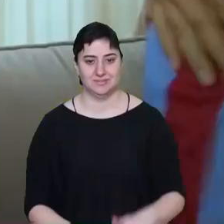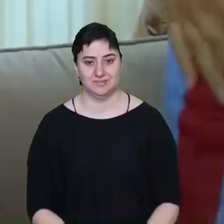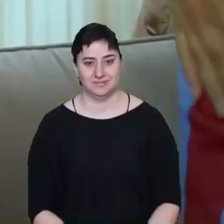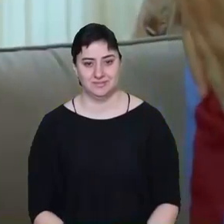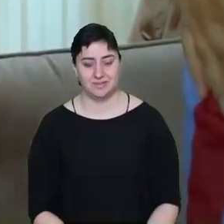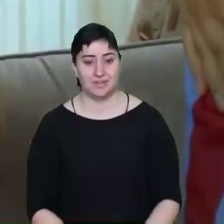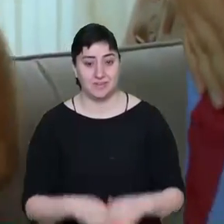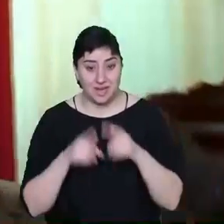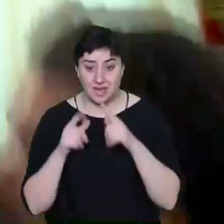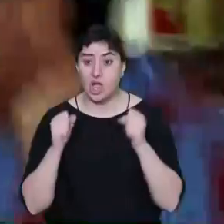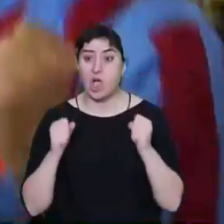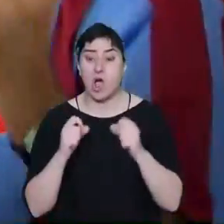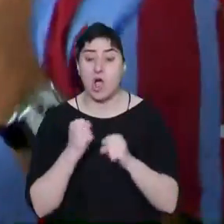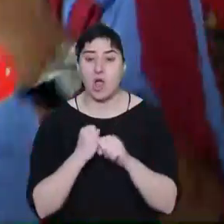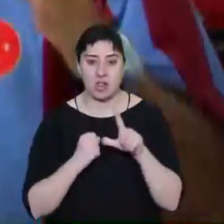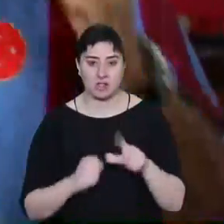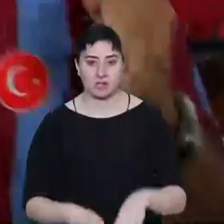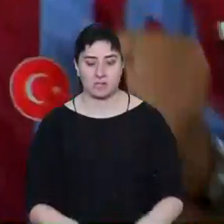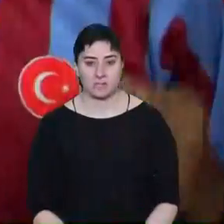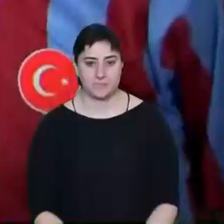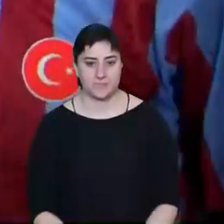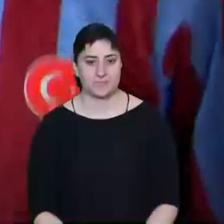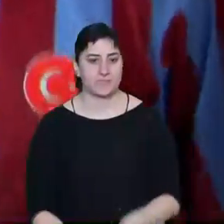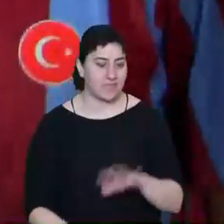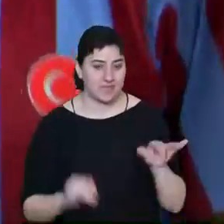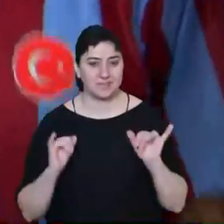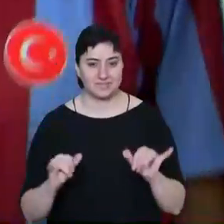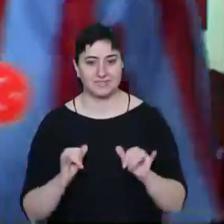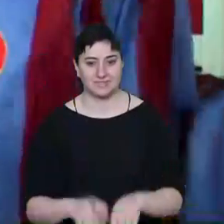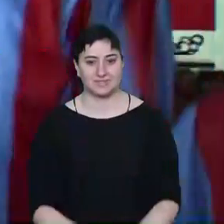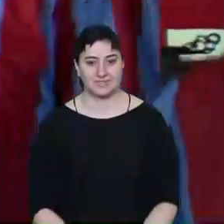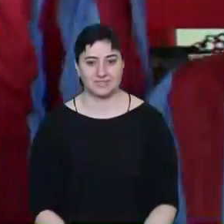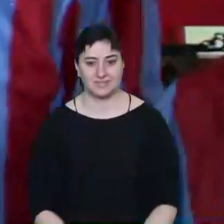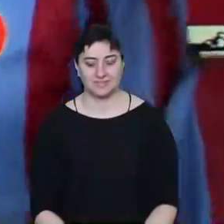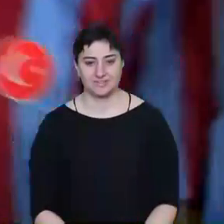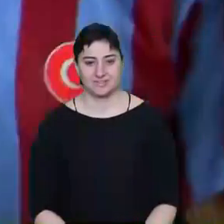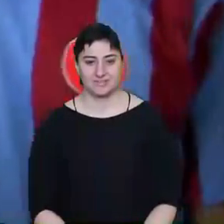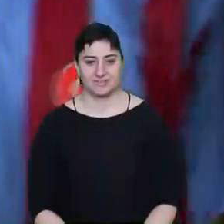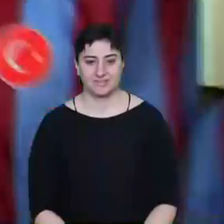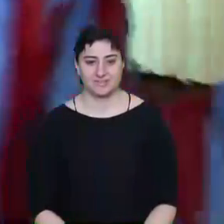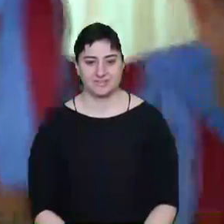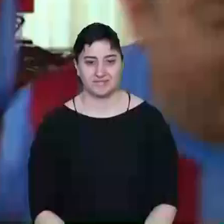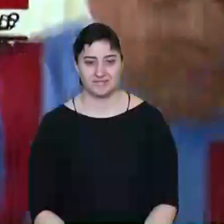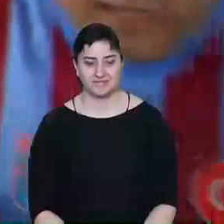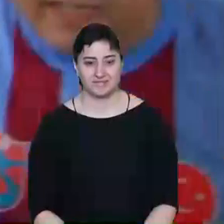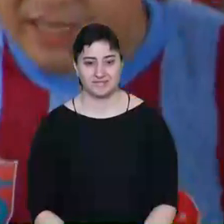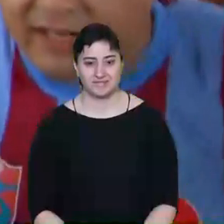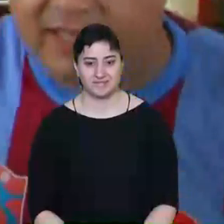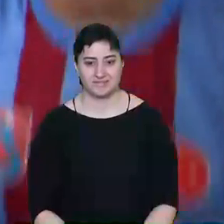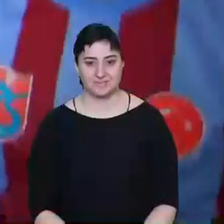sen... Gol! Gol! Sahte sevinç gösterisinde bulunarak Kemal'le birlikte horon tepiyorlar.